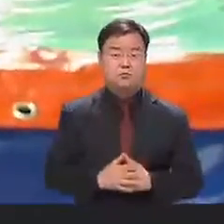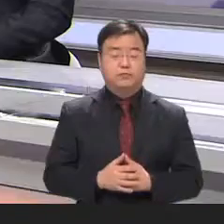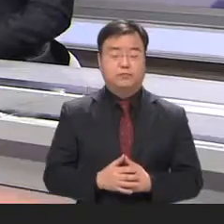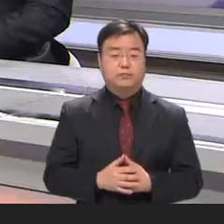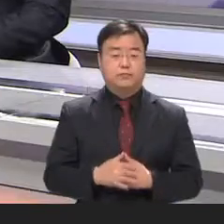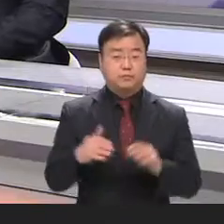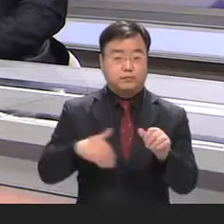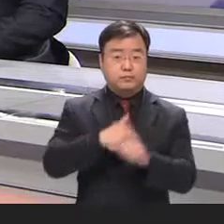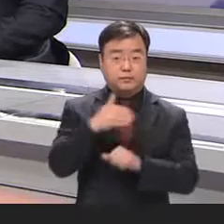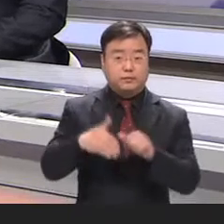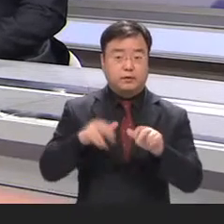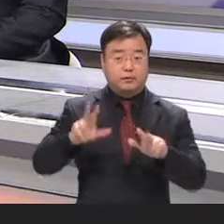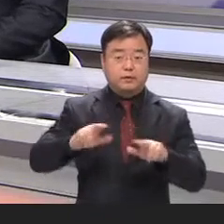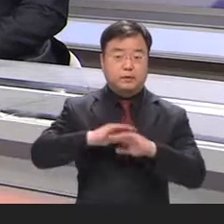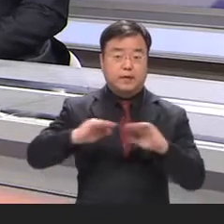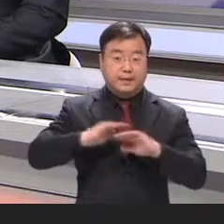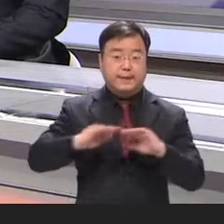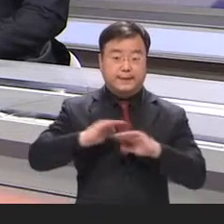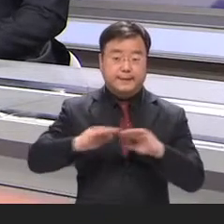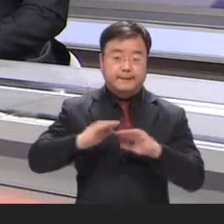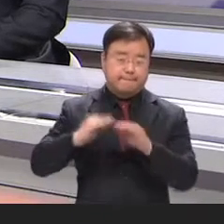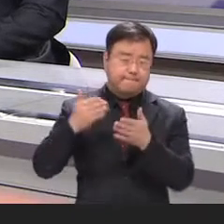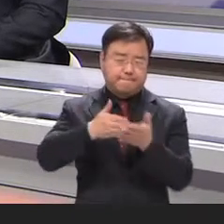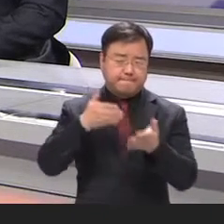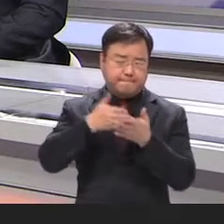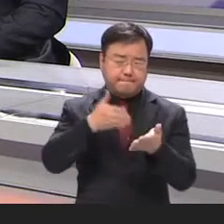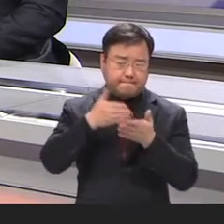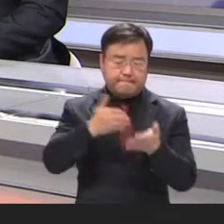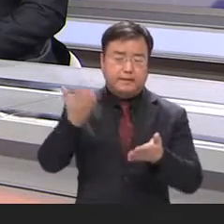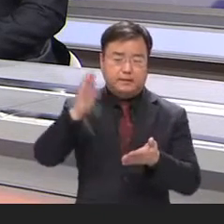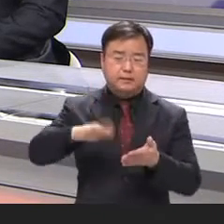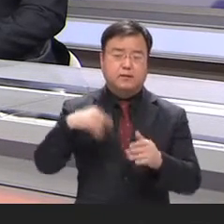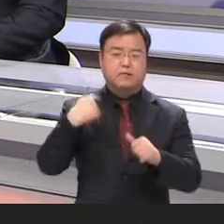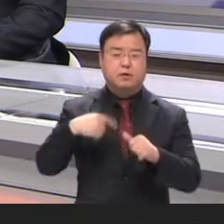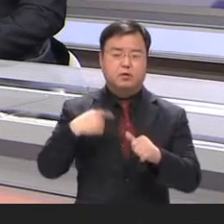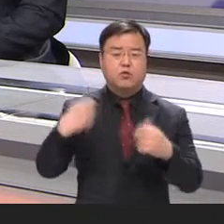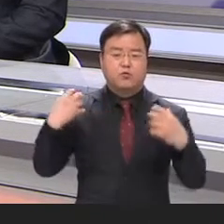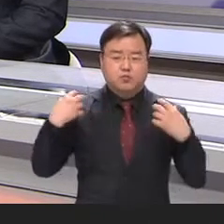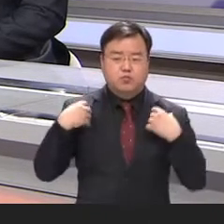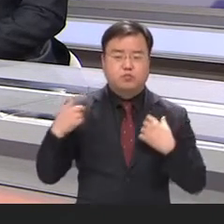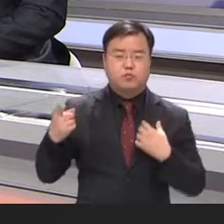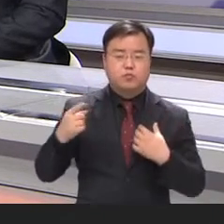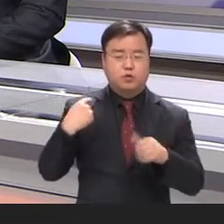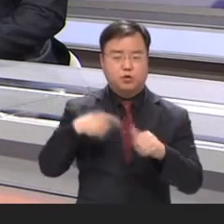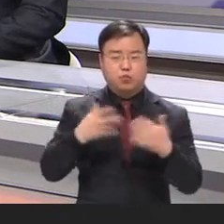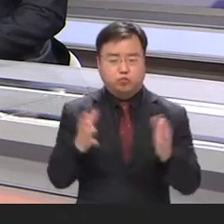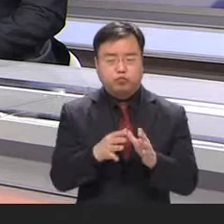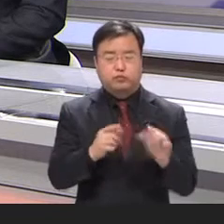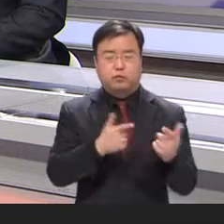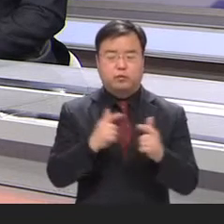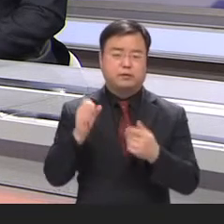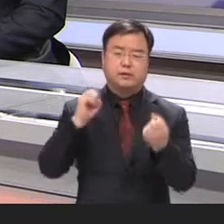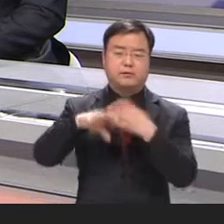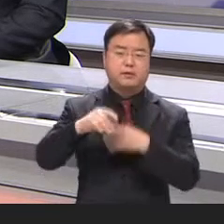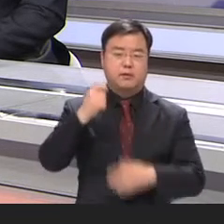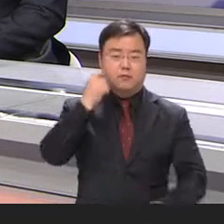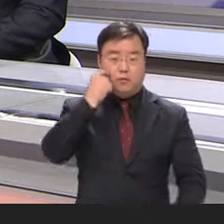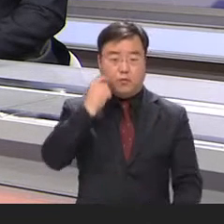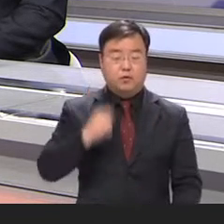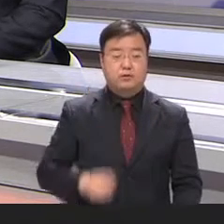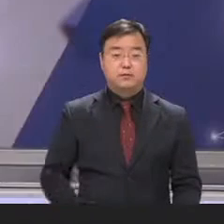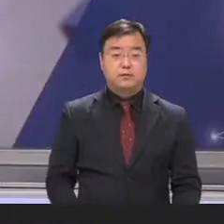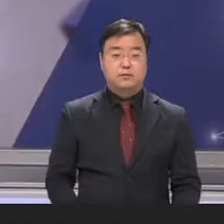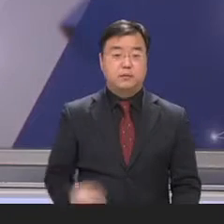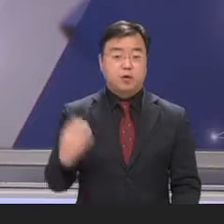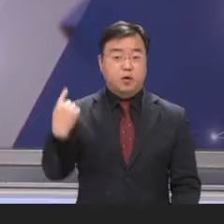이 현장은 결국 해결책을 좀 찾아달라고 그렇게 아우성 인데 정작 교육당국은 이런 기대에 전혀 부응하지 못하고 있는 모습입니다 네 그렇습니다